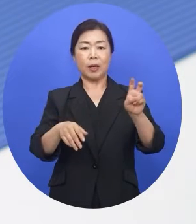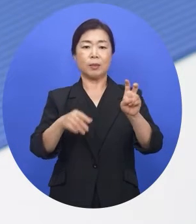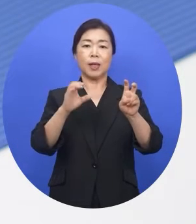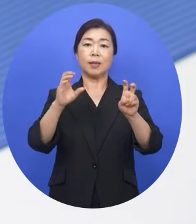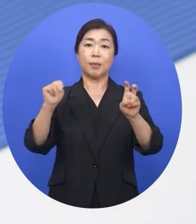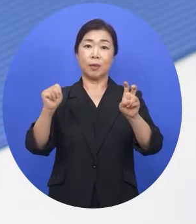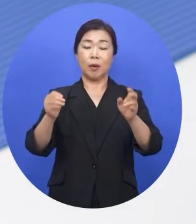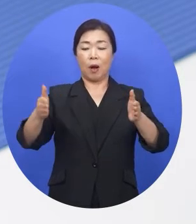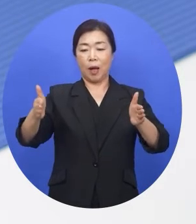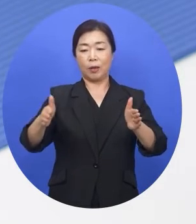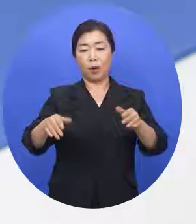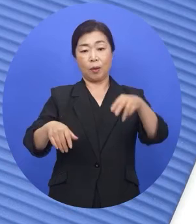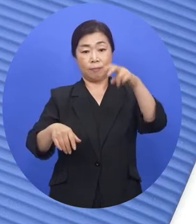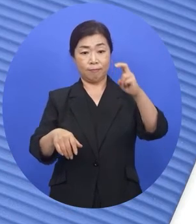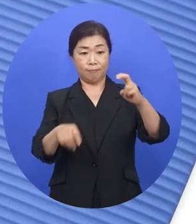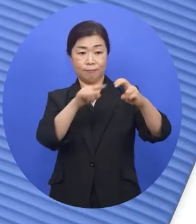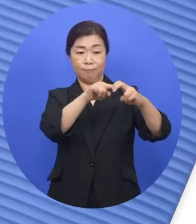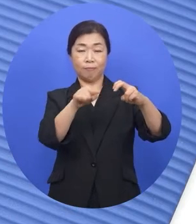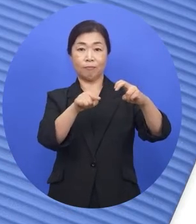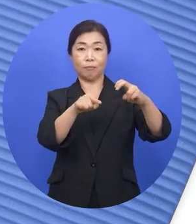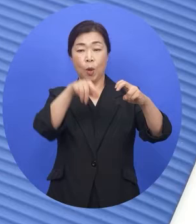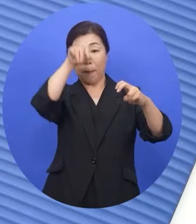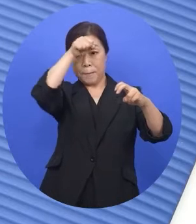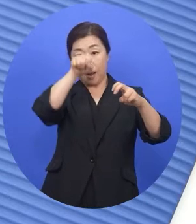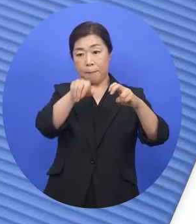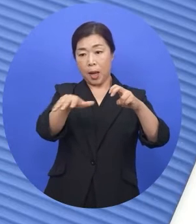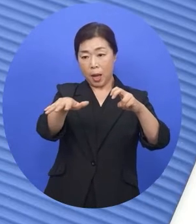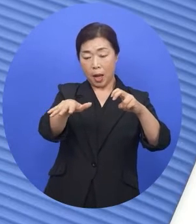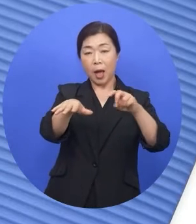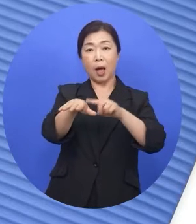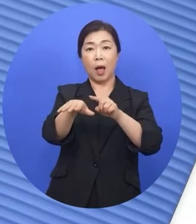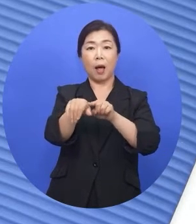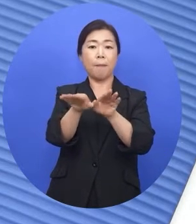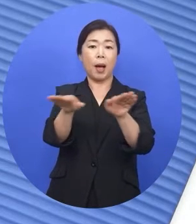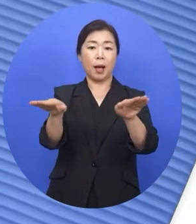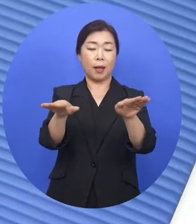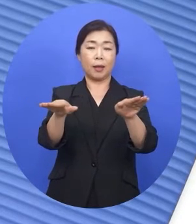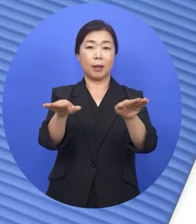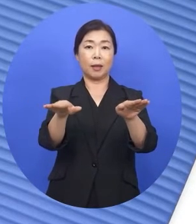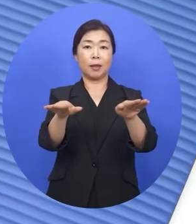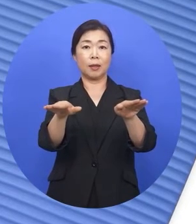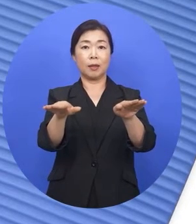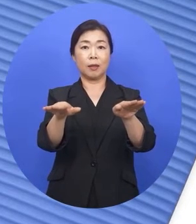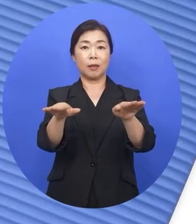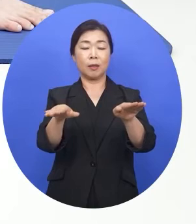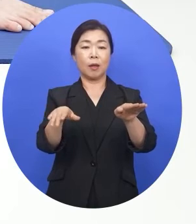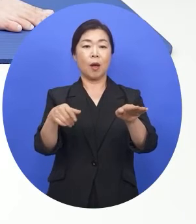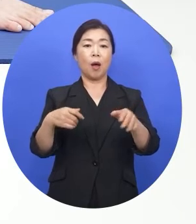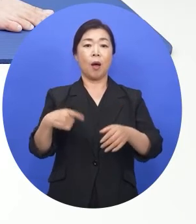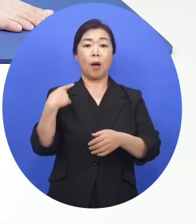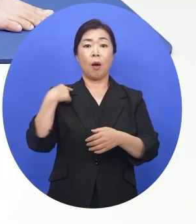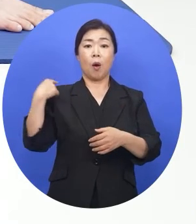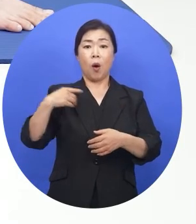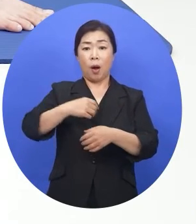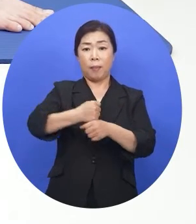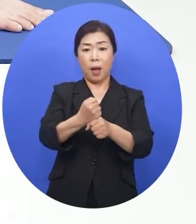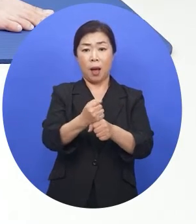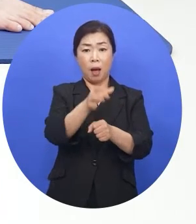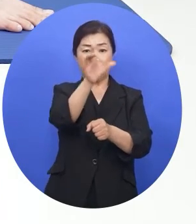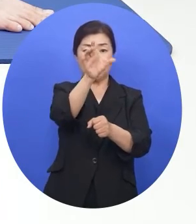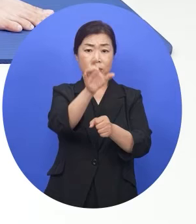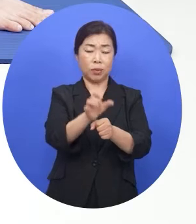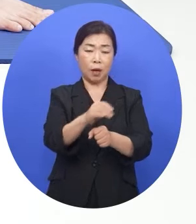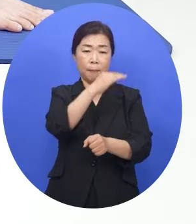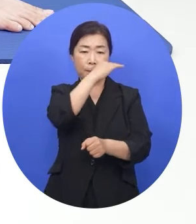간격을 둡니다. 발가락은 약간 바깥쪽을 향하게 하고 척추는 가능한